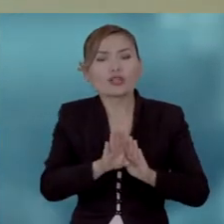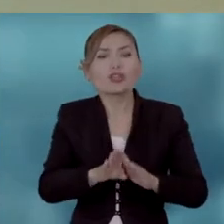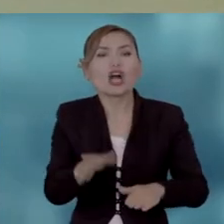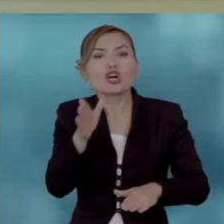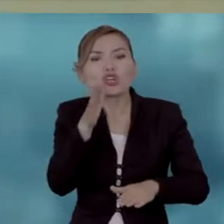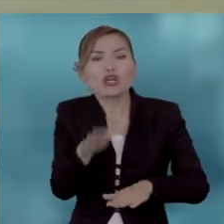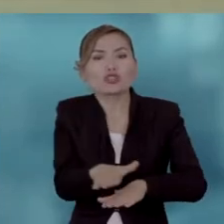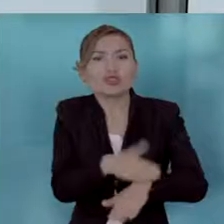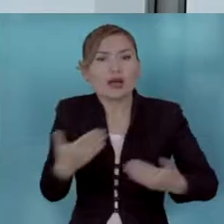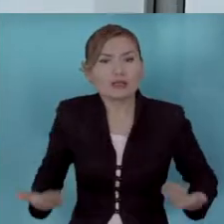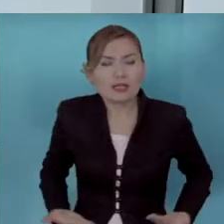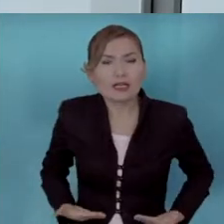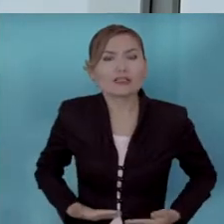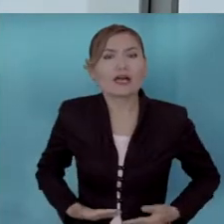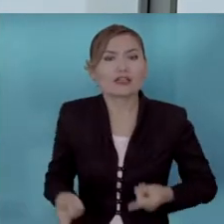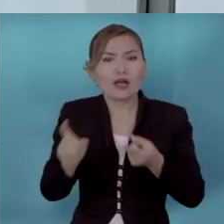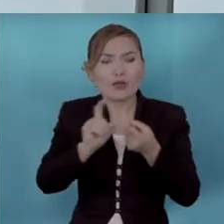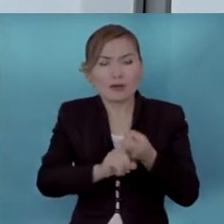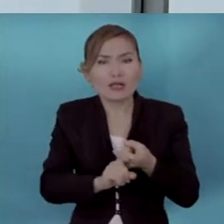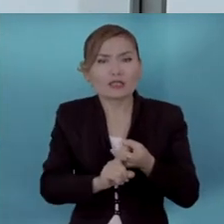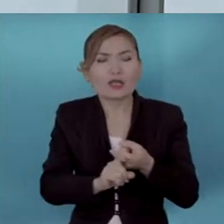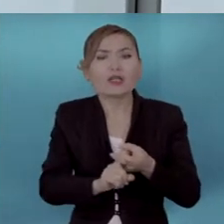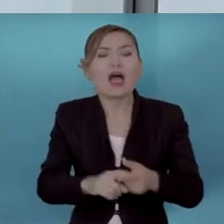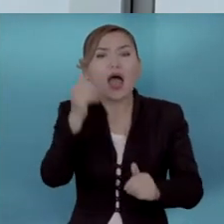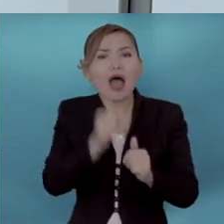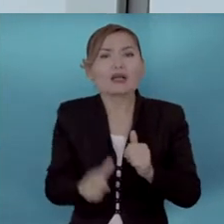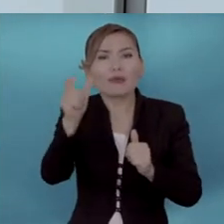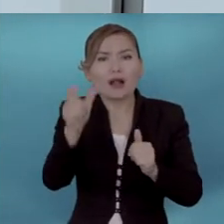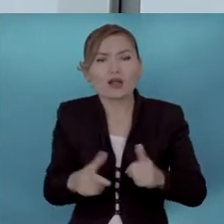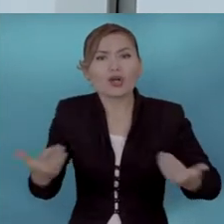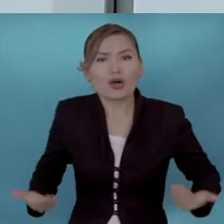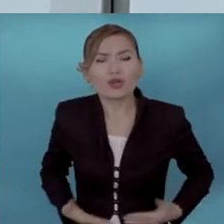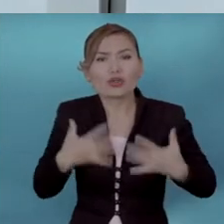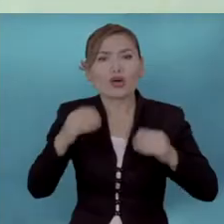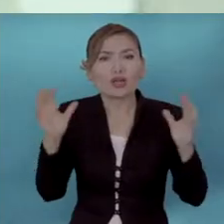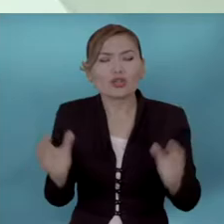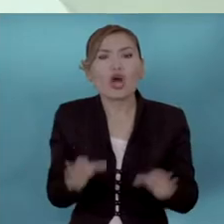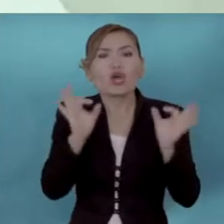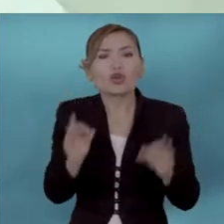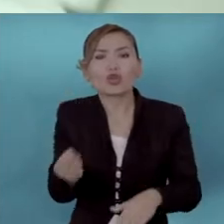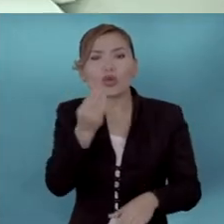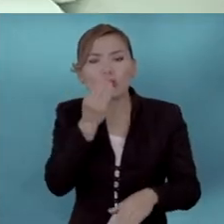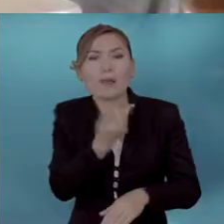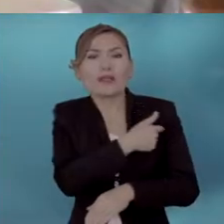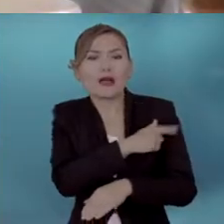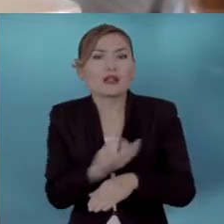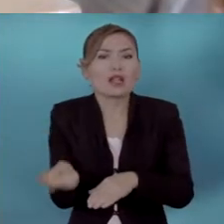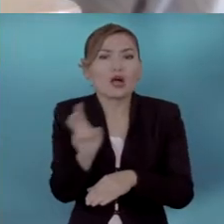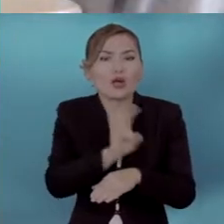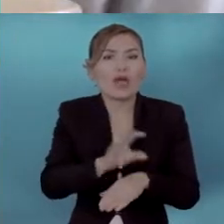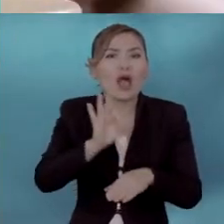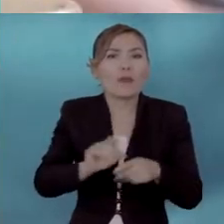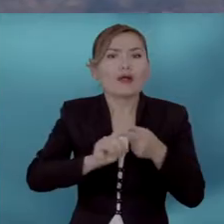ұзақтығына тікелей әсер етеді. Кез келген адам салауатты өмір салты, дұрыс тамақтану, дәрігерге қаралудың маңыздылығы және